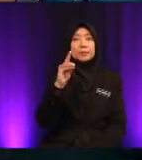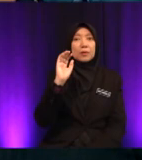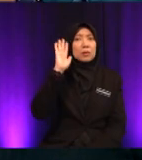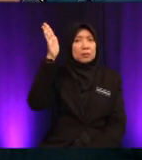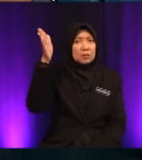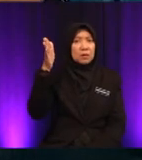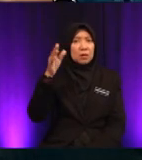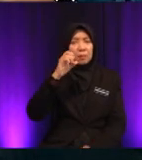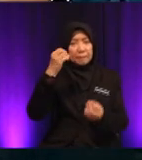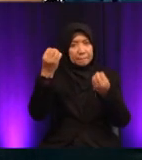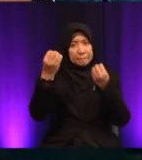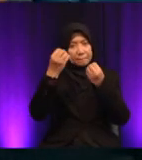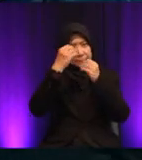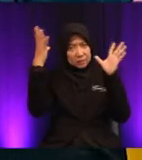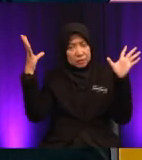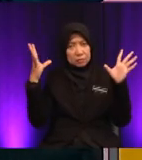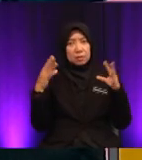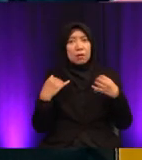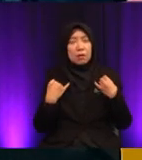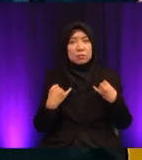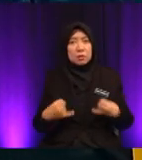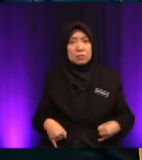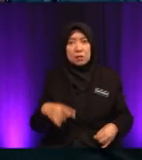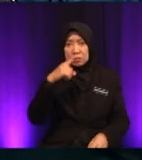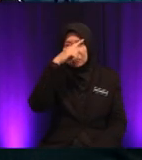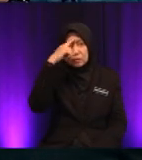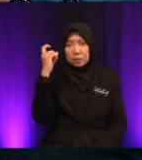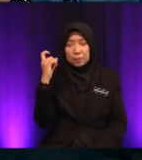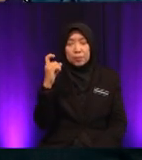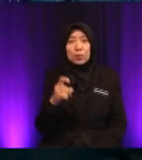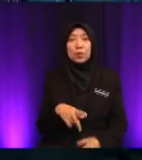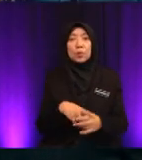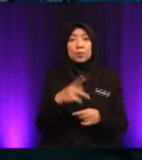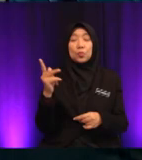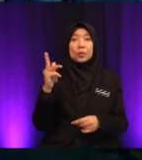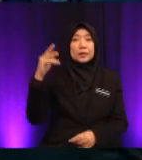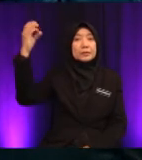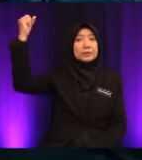jawabannya tidak Walaupun dia mengeluarkan Sinar Oke Kenapa